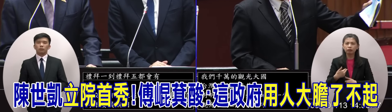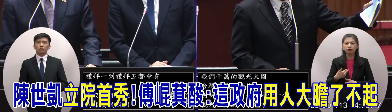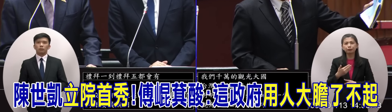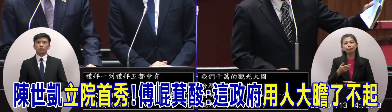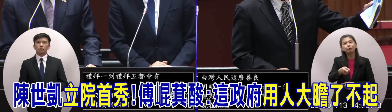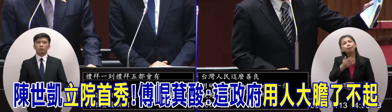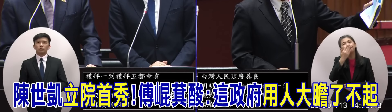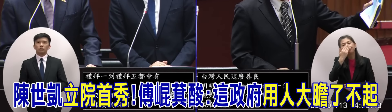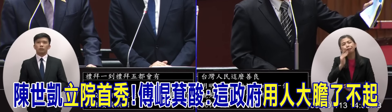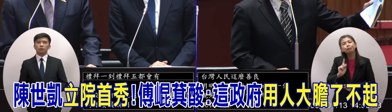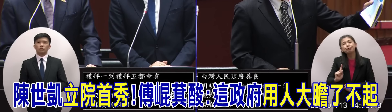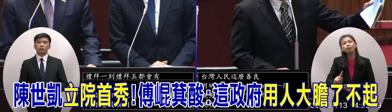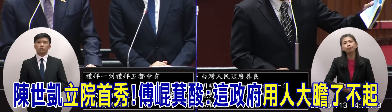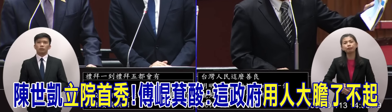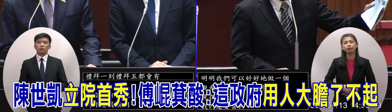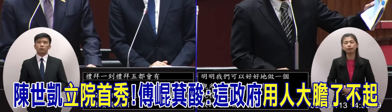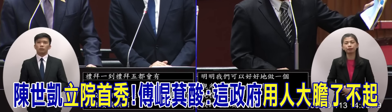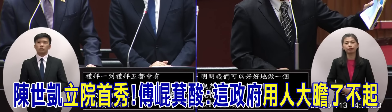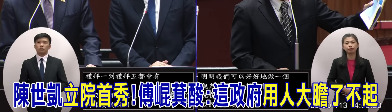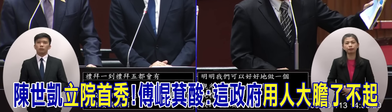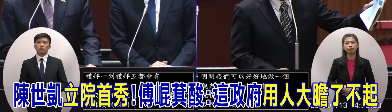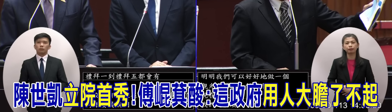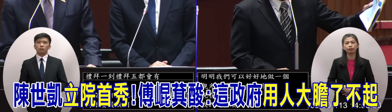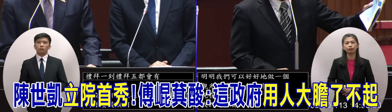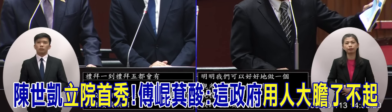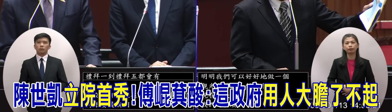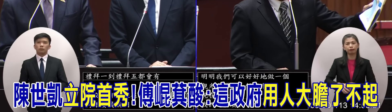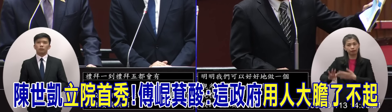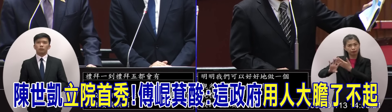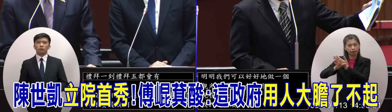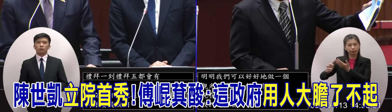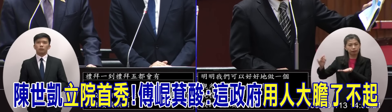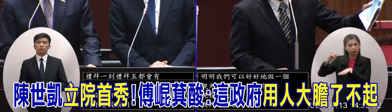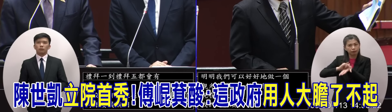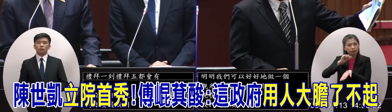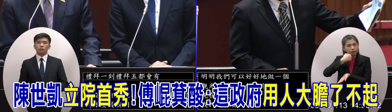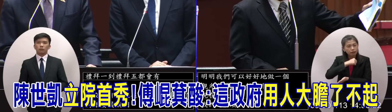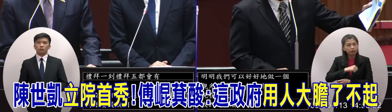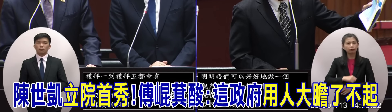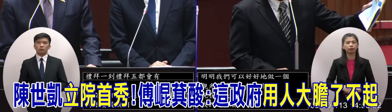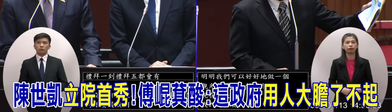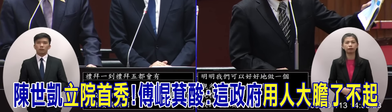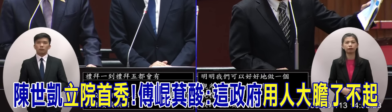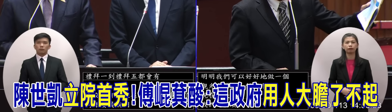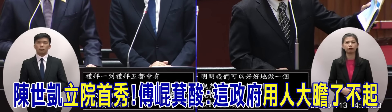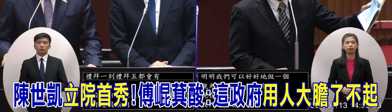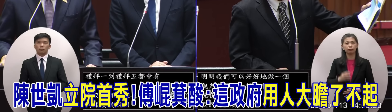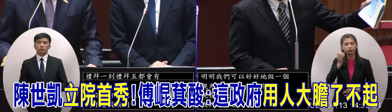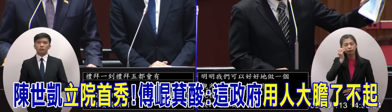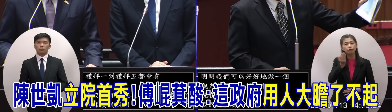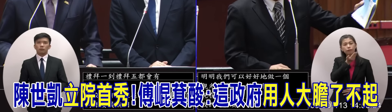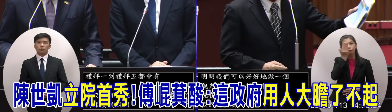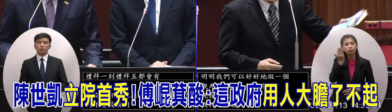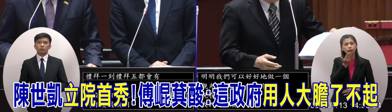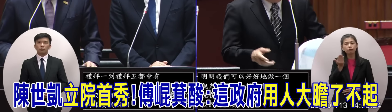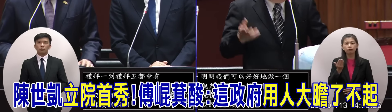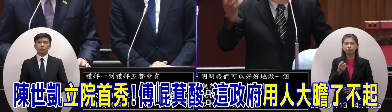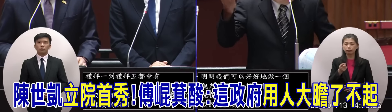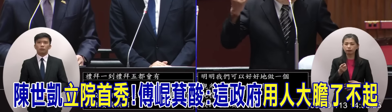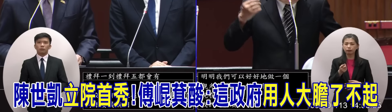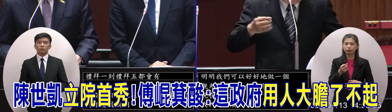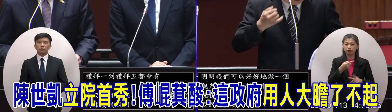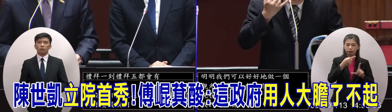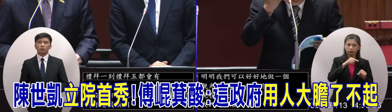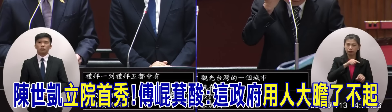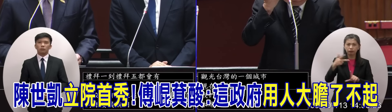不敢给啊，现在啊外客来台啊，总观光支出是多少？一到七